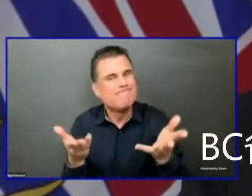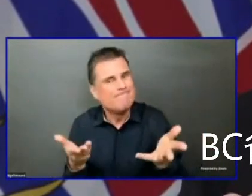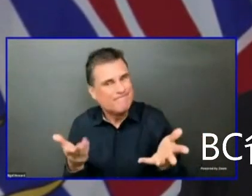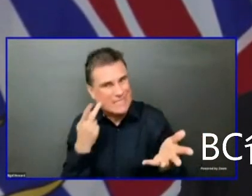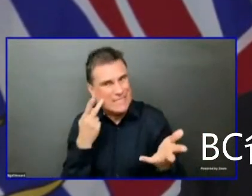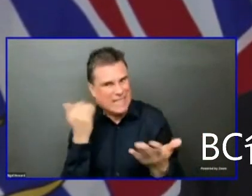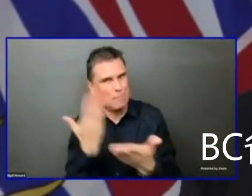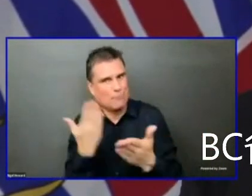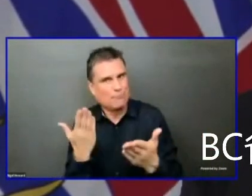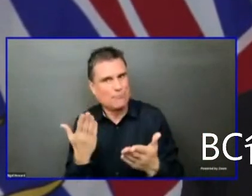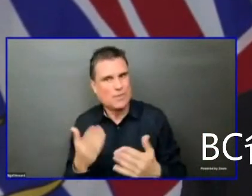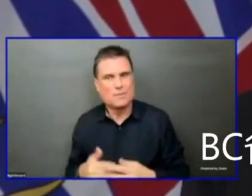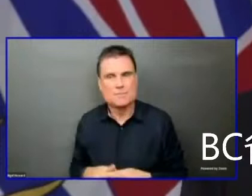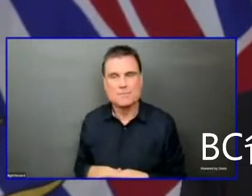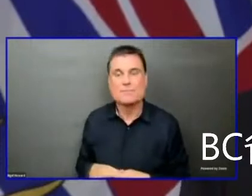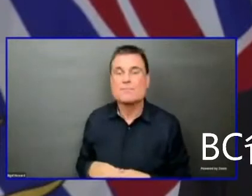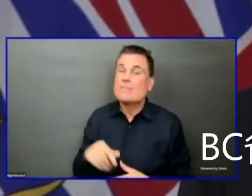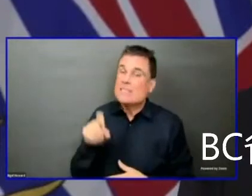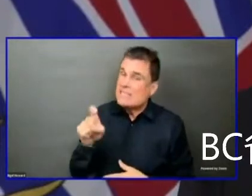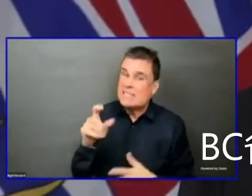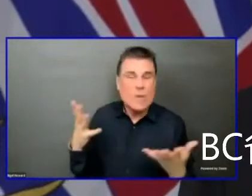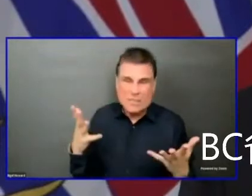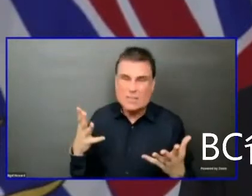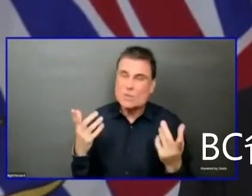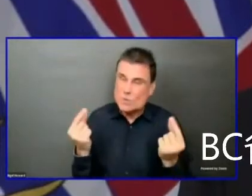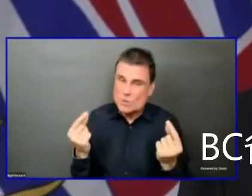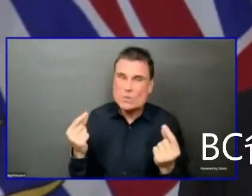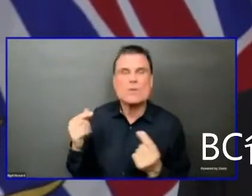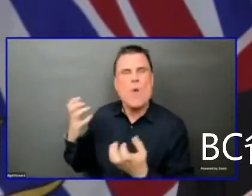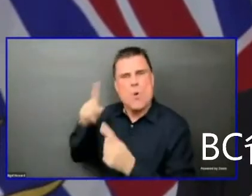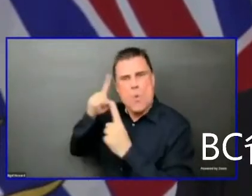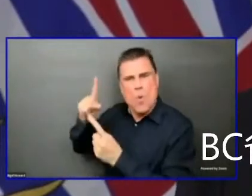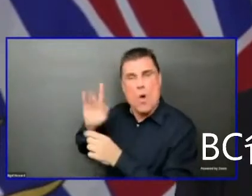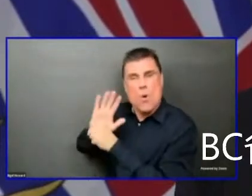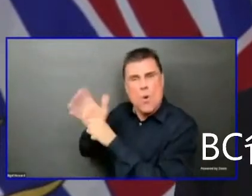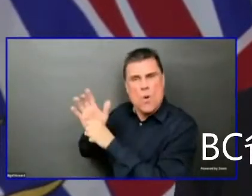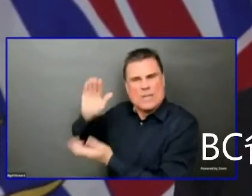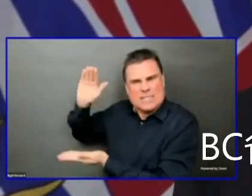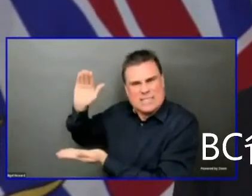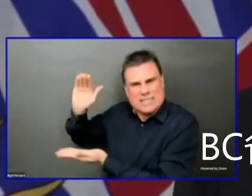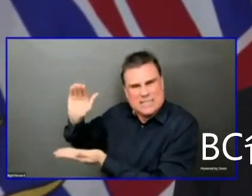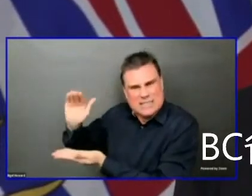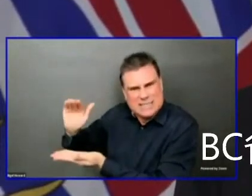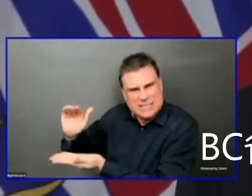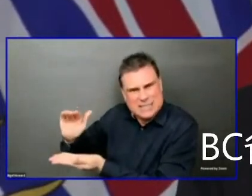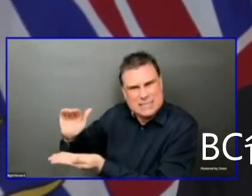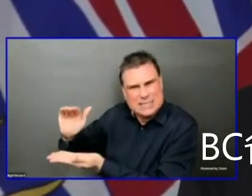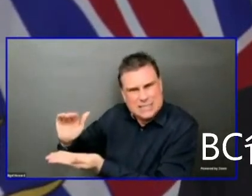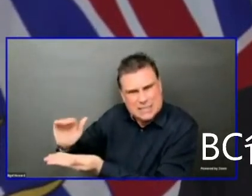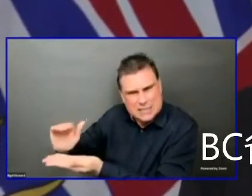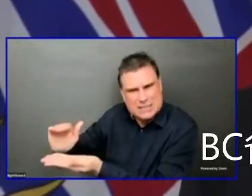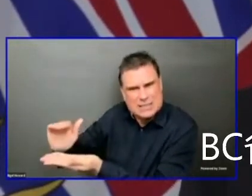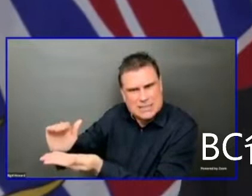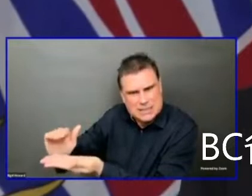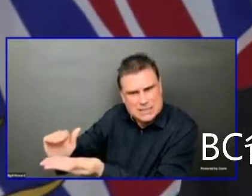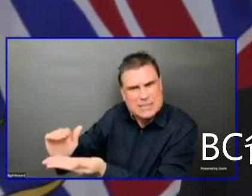播 smooth,。 我们 path 是 to the 希望能 finish 够平滑 with 的 few and 拉平这个 any 曲线 hurdles 这个 like outbreaks or 所以 unchecked 我们不 transmission 需 in